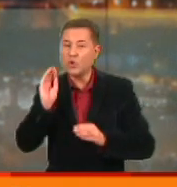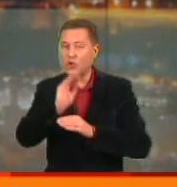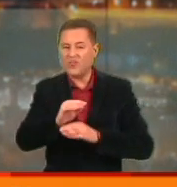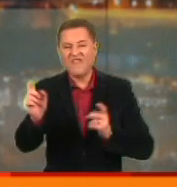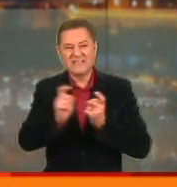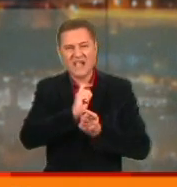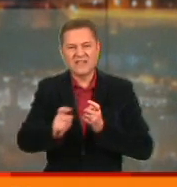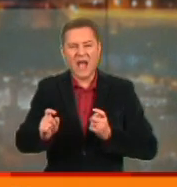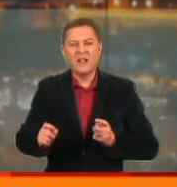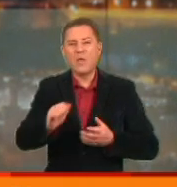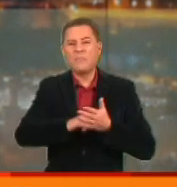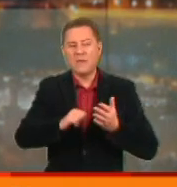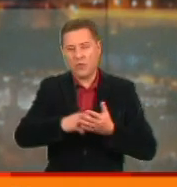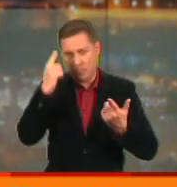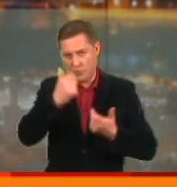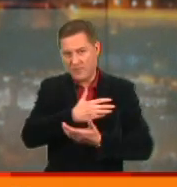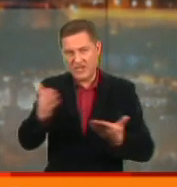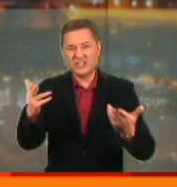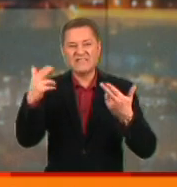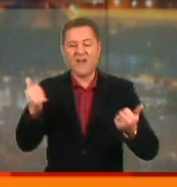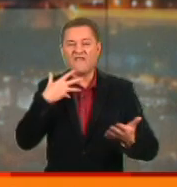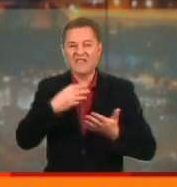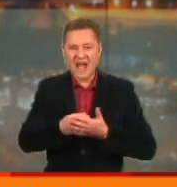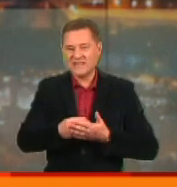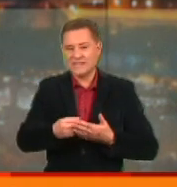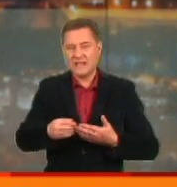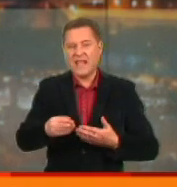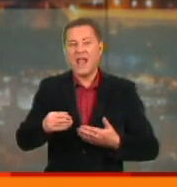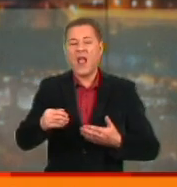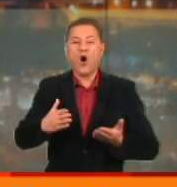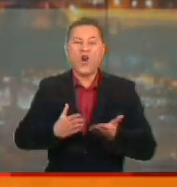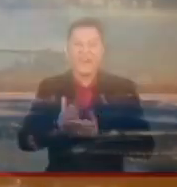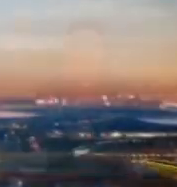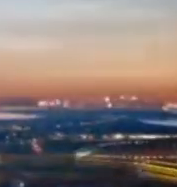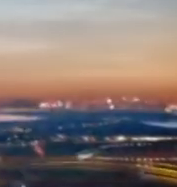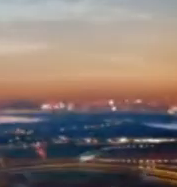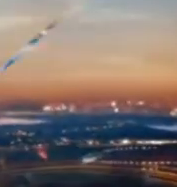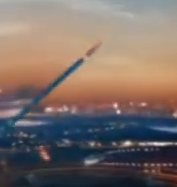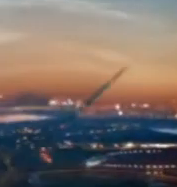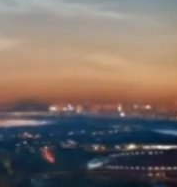скандал дав йому привід публічно зізнатись у власній нетрадиційній орієнтації.